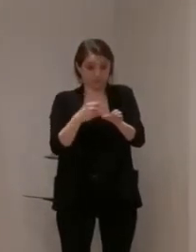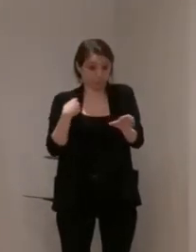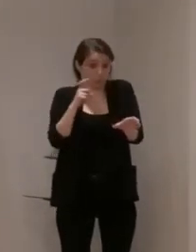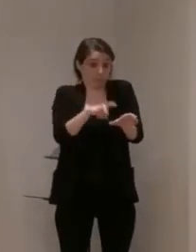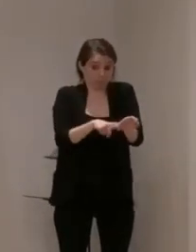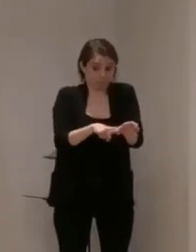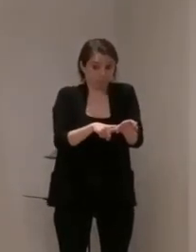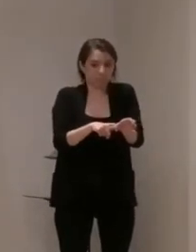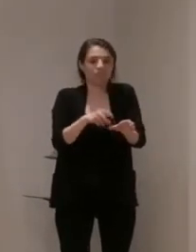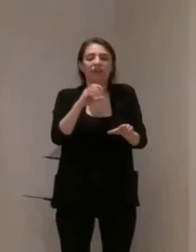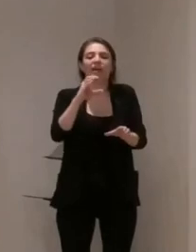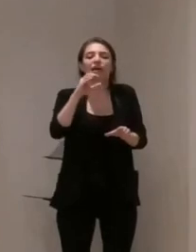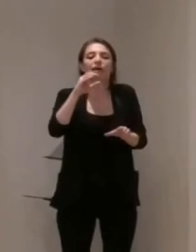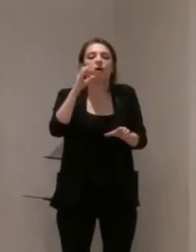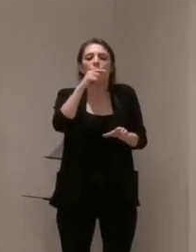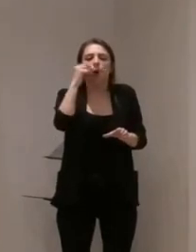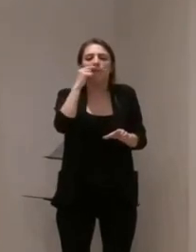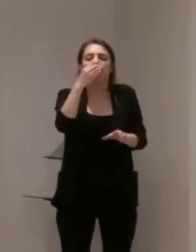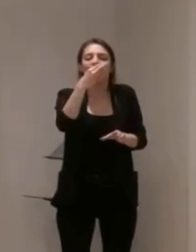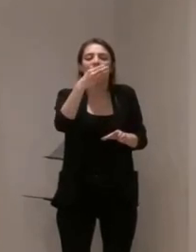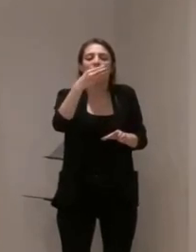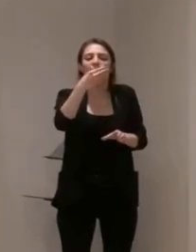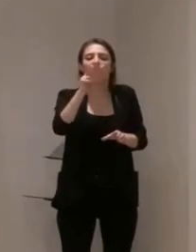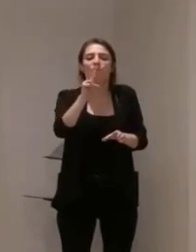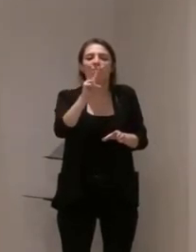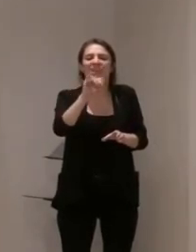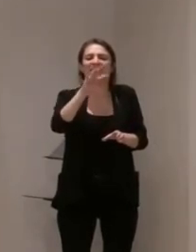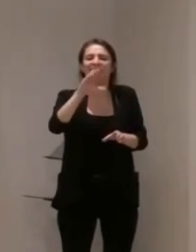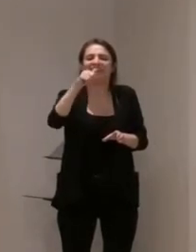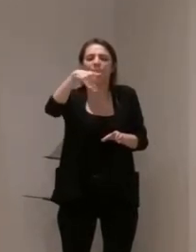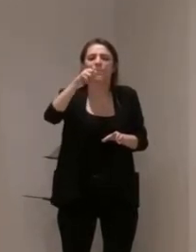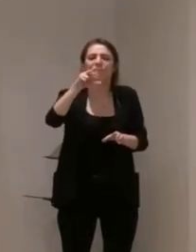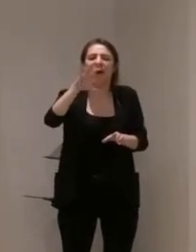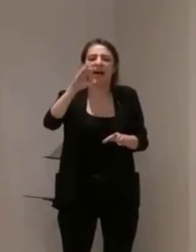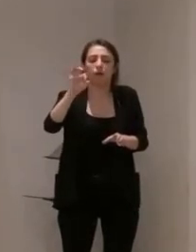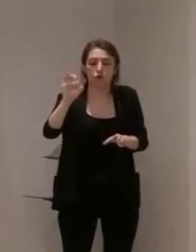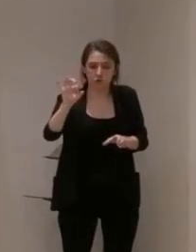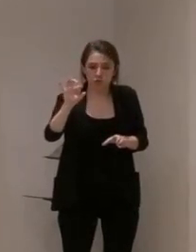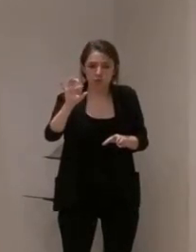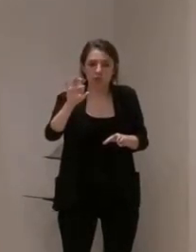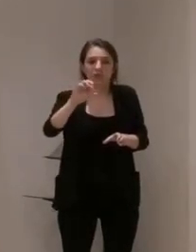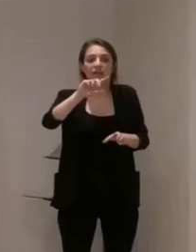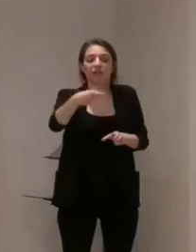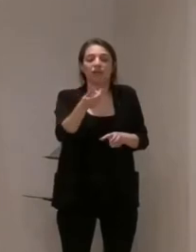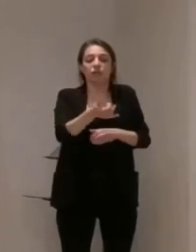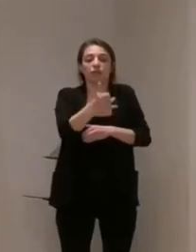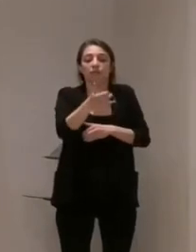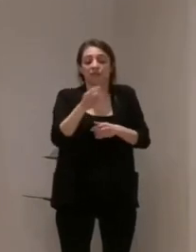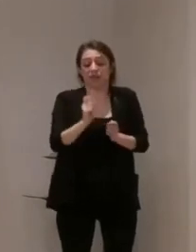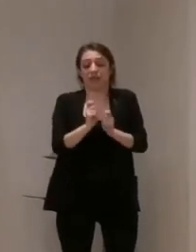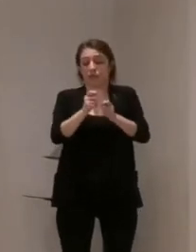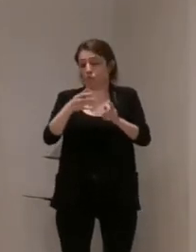sabeu que el van torturar fins a l'extrem que li van fer beure un còctel Molotov, o sigui, el que